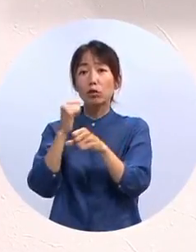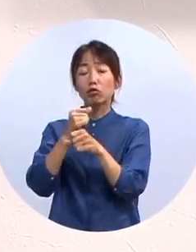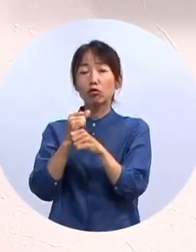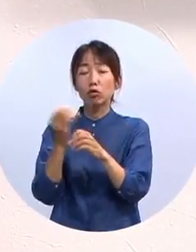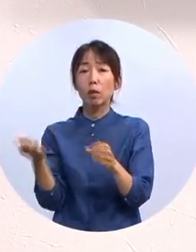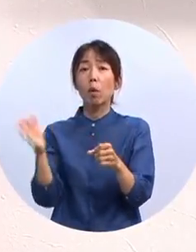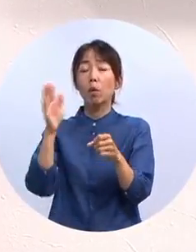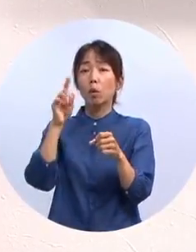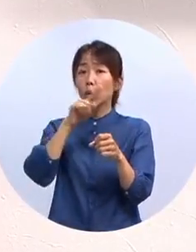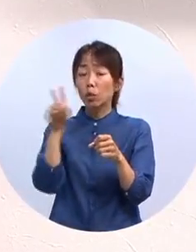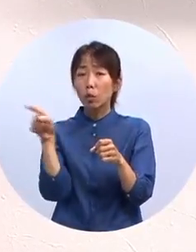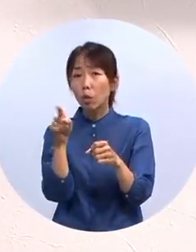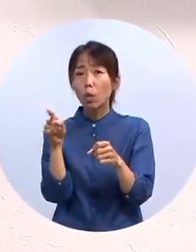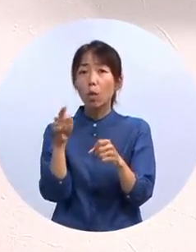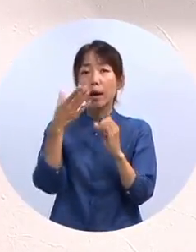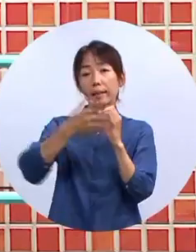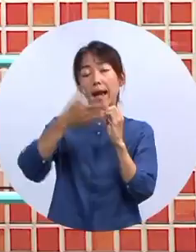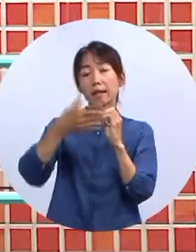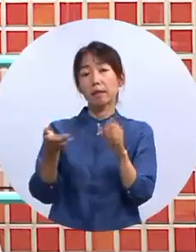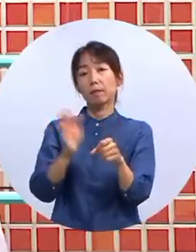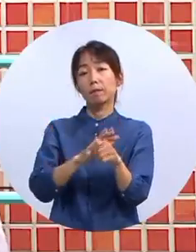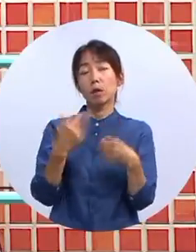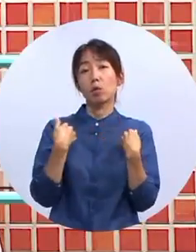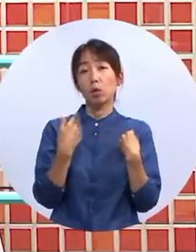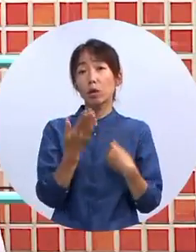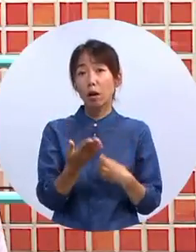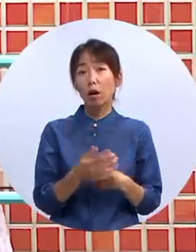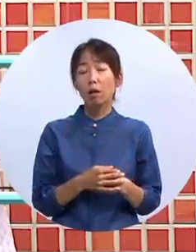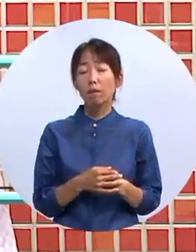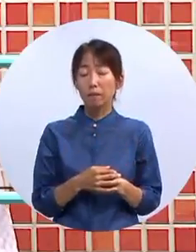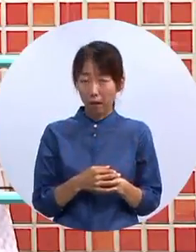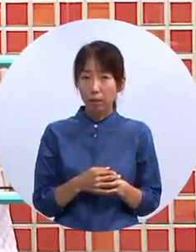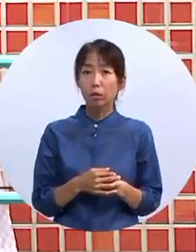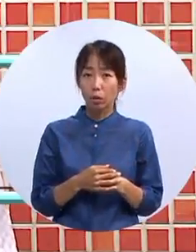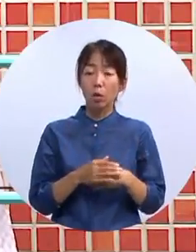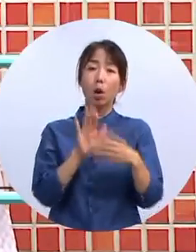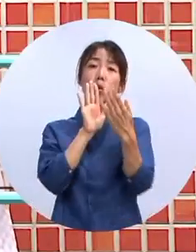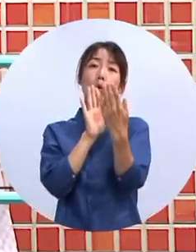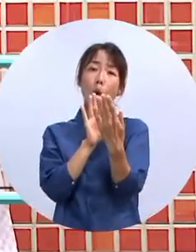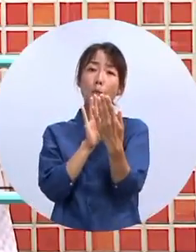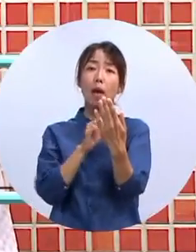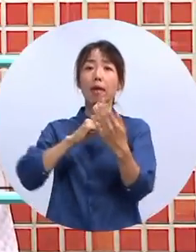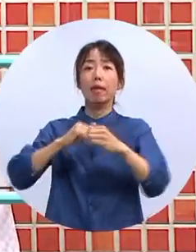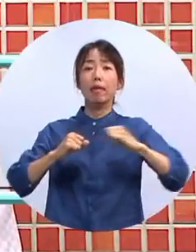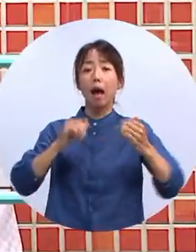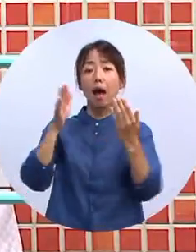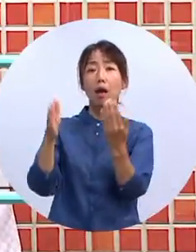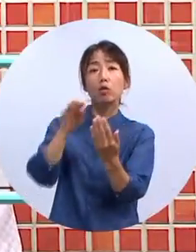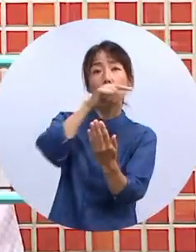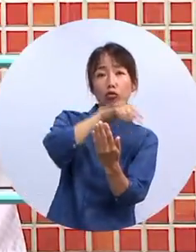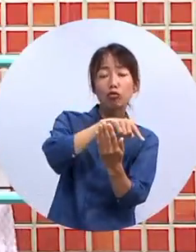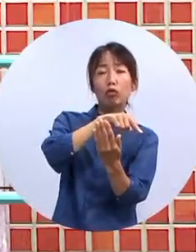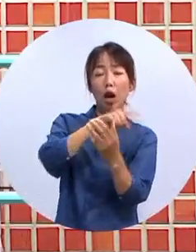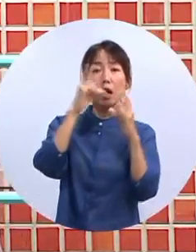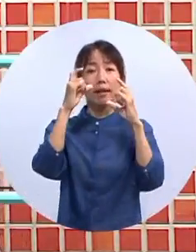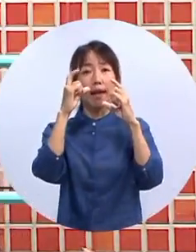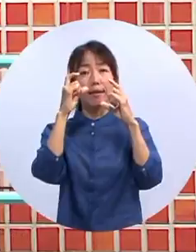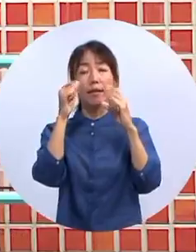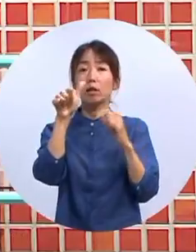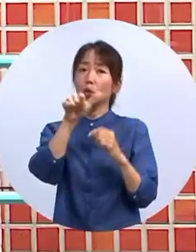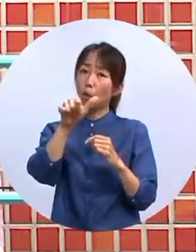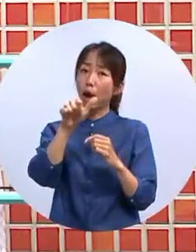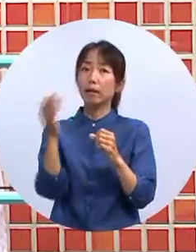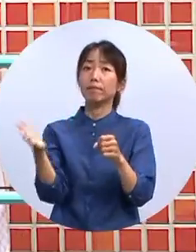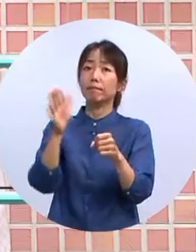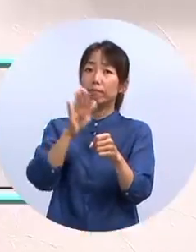所の写真も必要になりますか？ はい、正面、左右、側面から撮影した写真を5枚ほど添えていただく